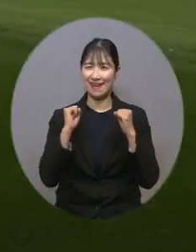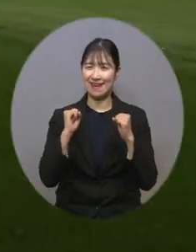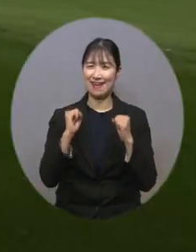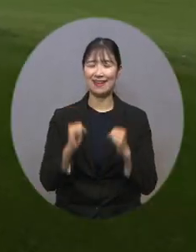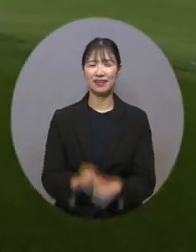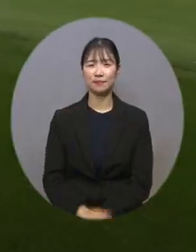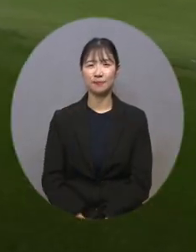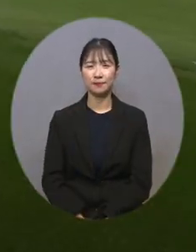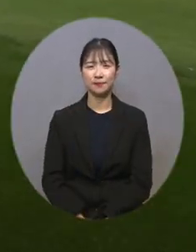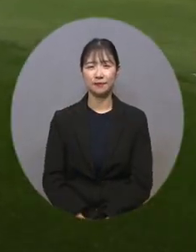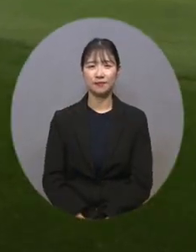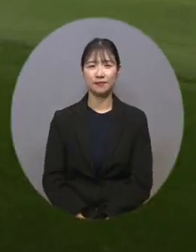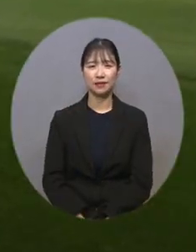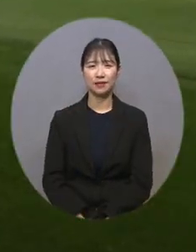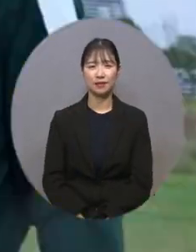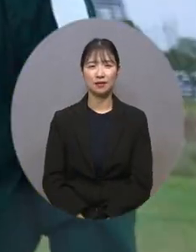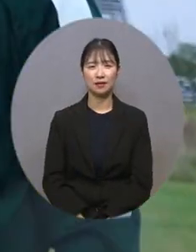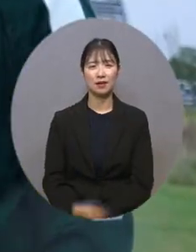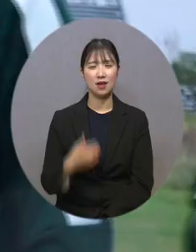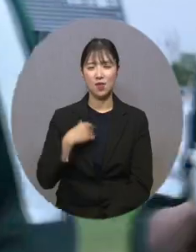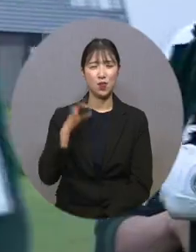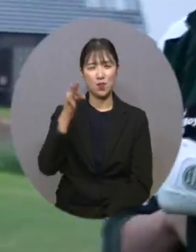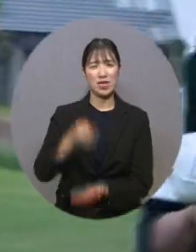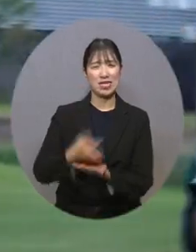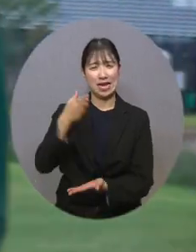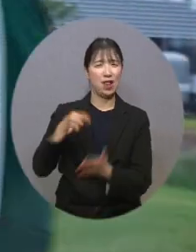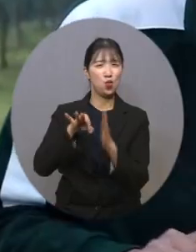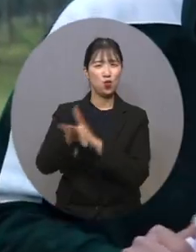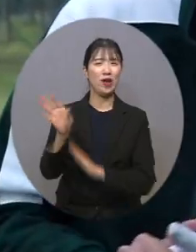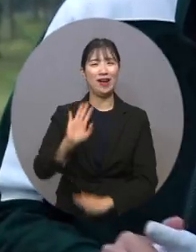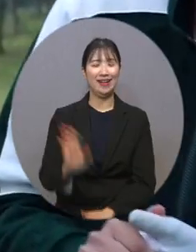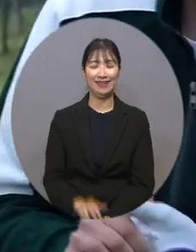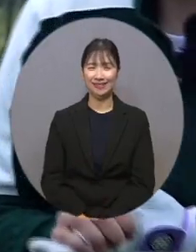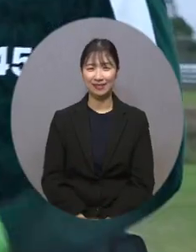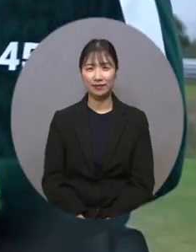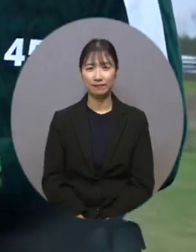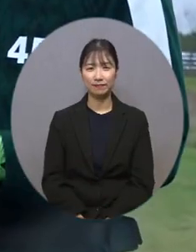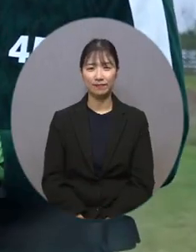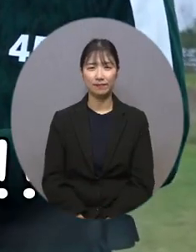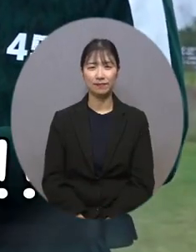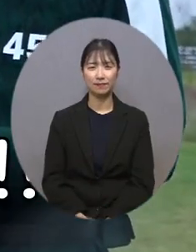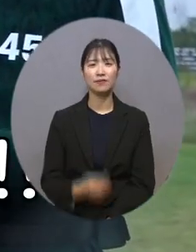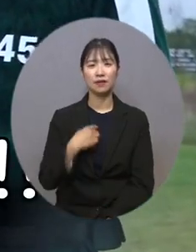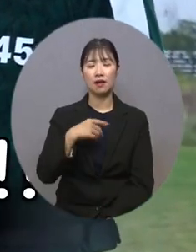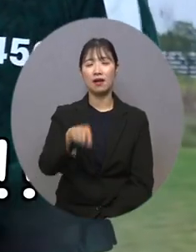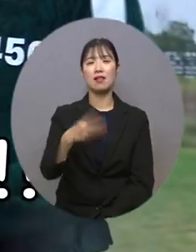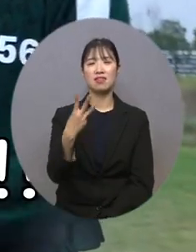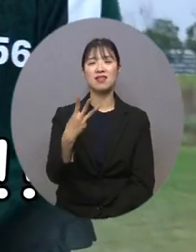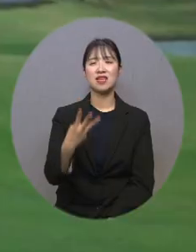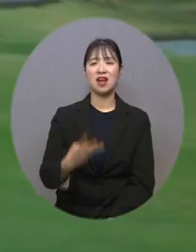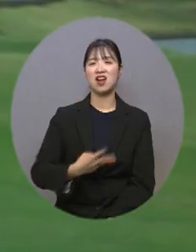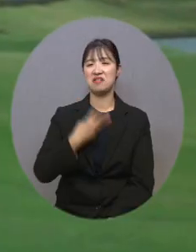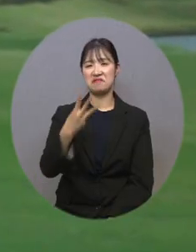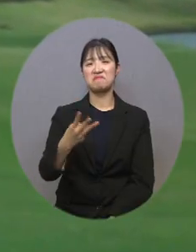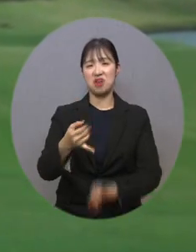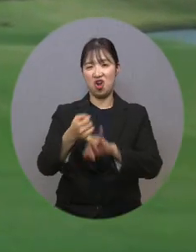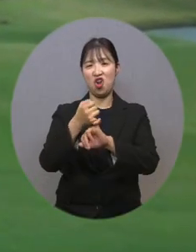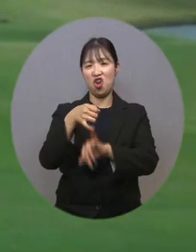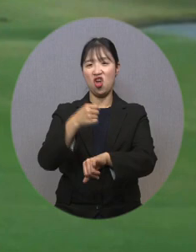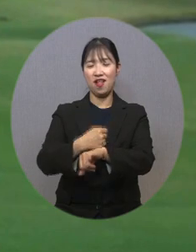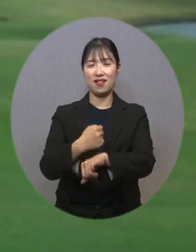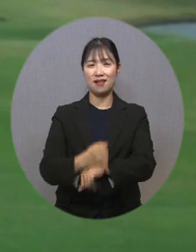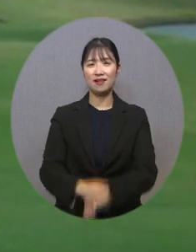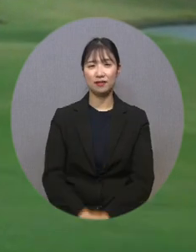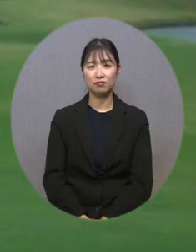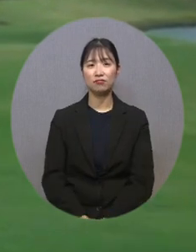회원가 이제 비싼 돈 주고 치지 말고. 그리고 저 제안이 있습니다. 이거 세 장 걸겠습니다. 자, 받을게요.